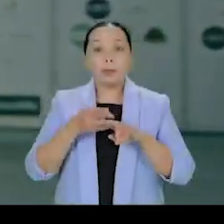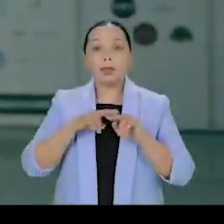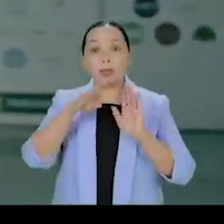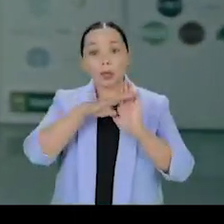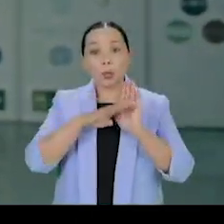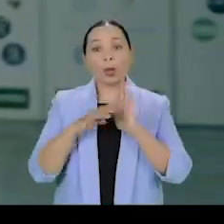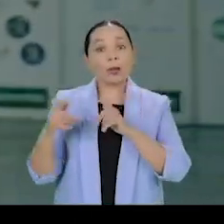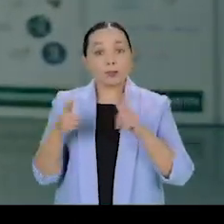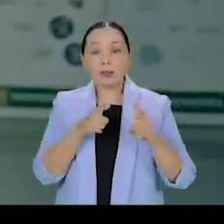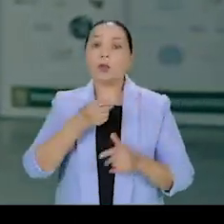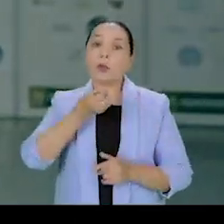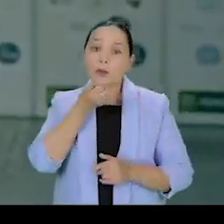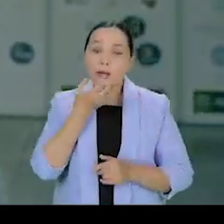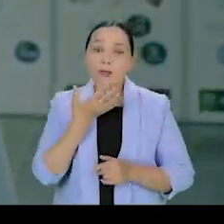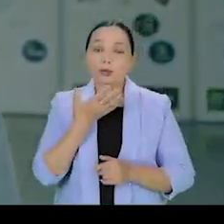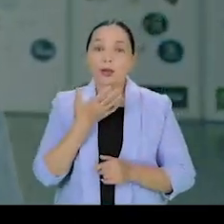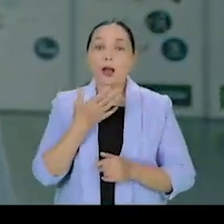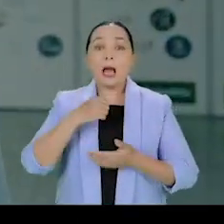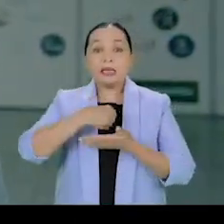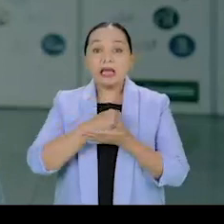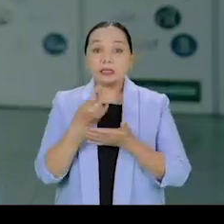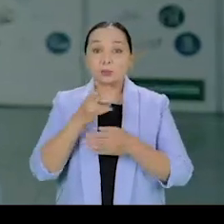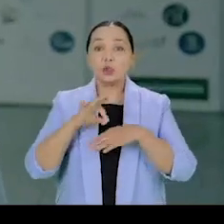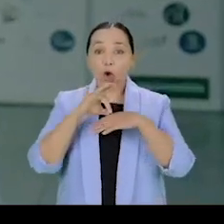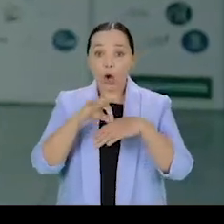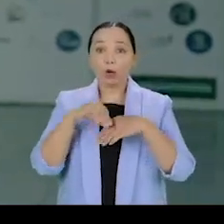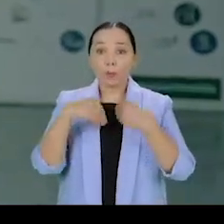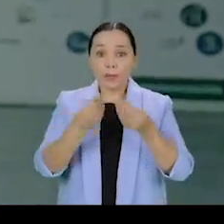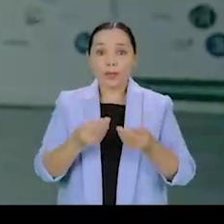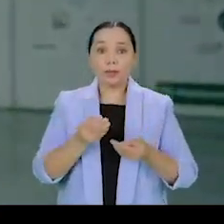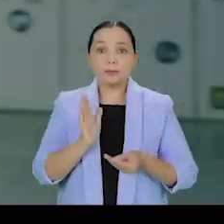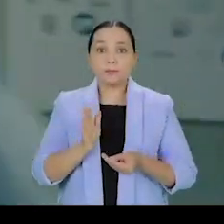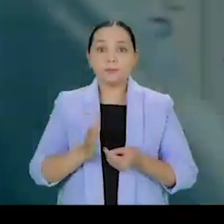Mana ro'yxat tayyor. Yaxshi. Taqsimlash uchun olib boring. Xo'p, bo'ladi.